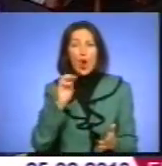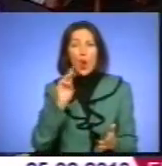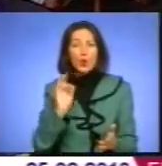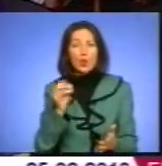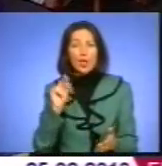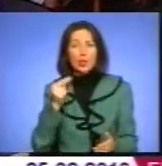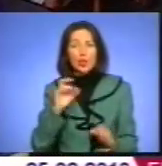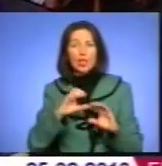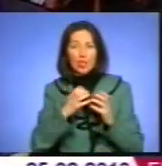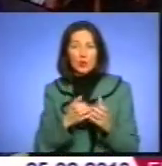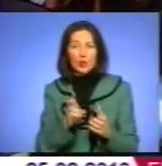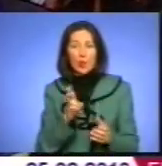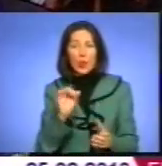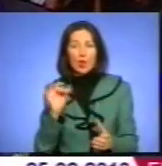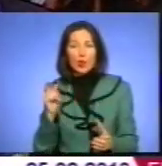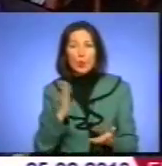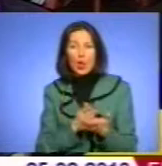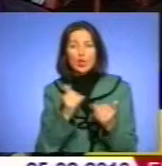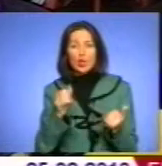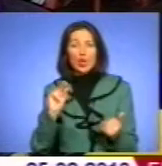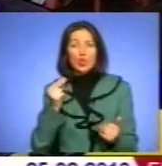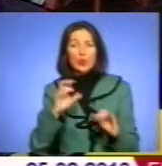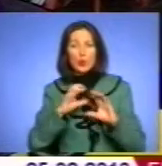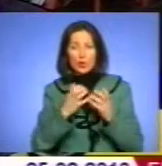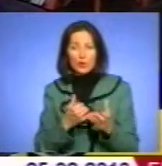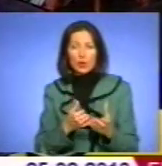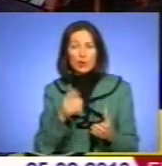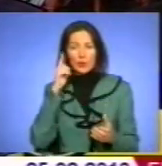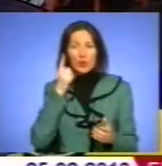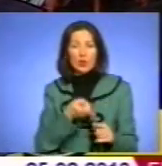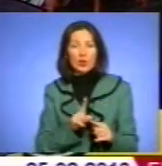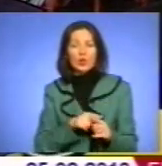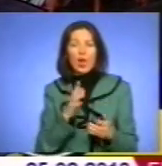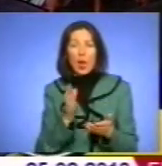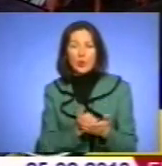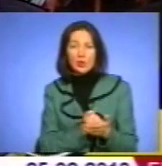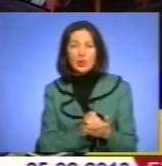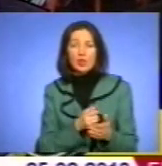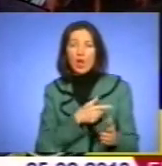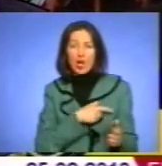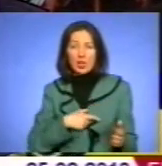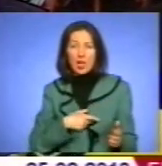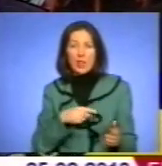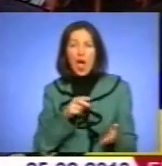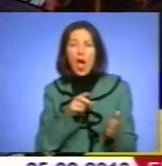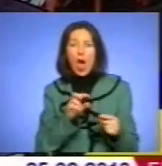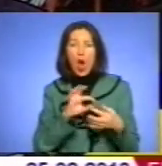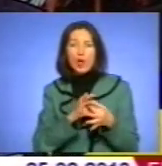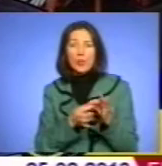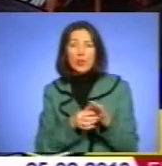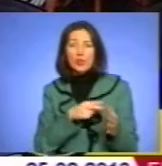Маючи чемпіонку сьогодні світу, я думаю, це потенційний кандидат на олімпійські медалі в Сочі.